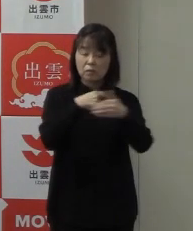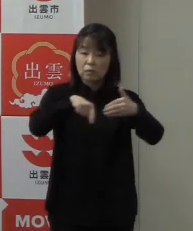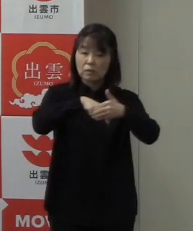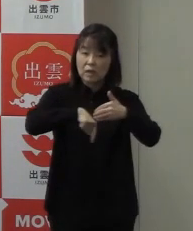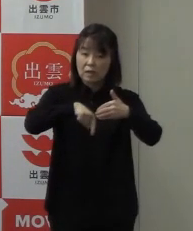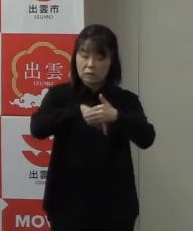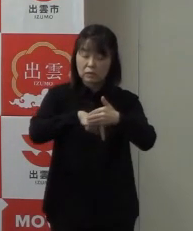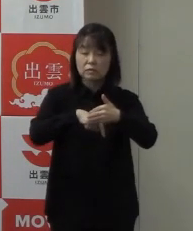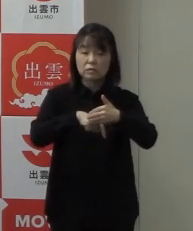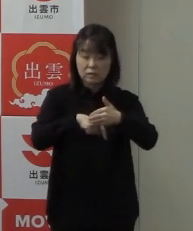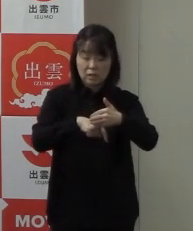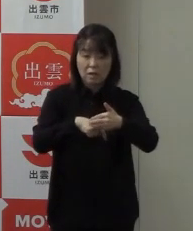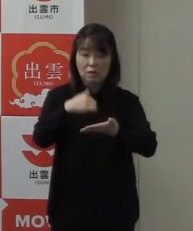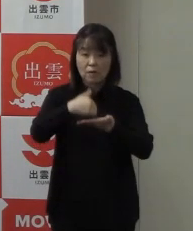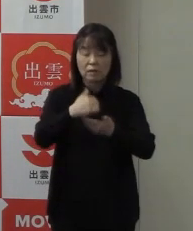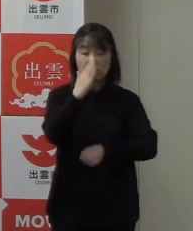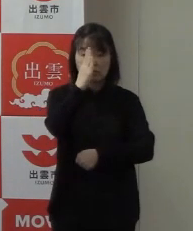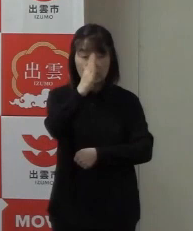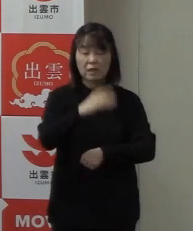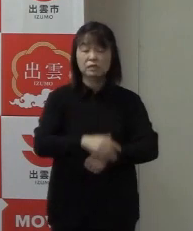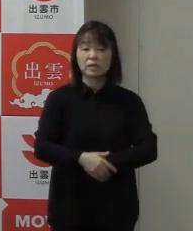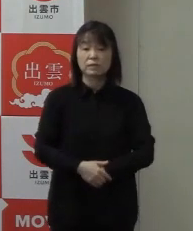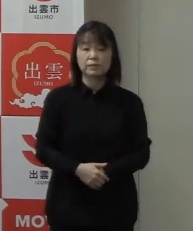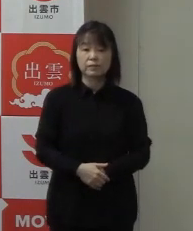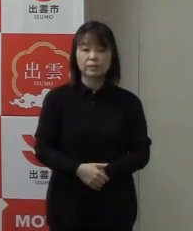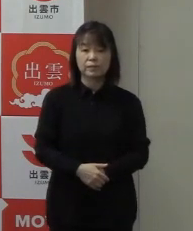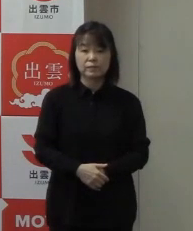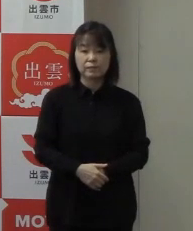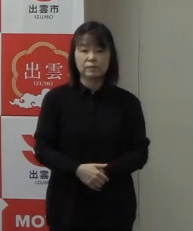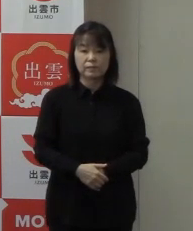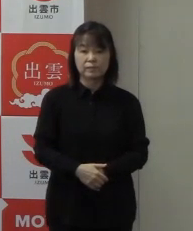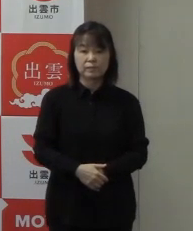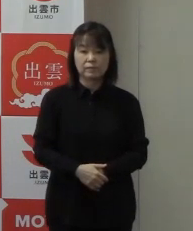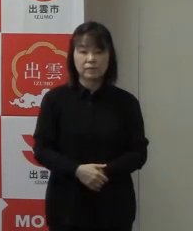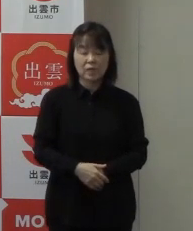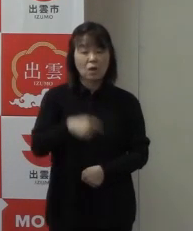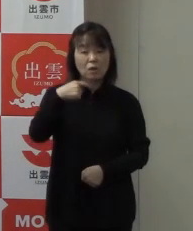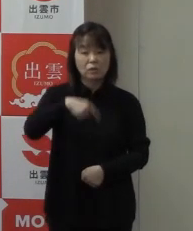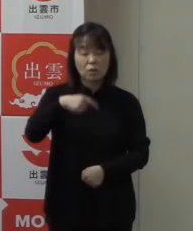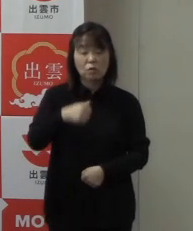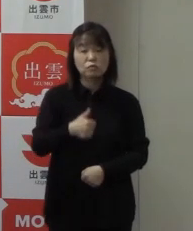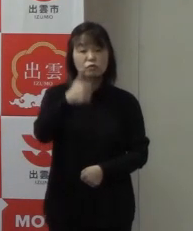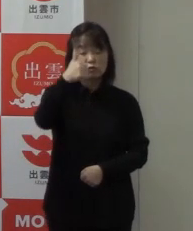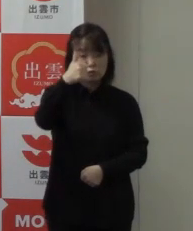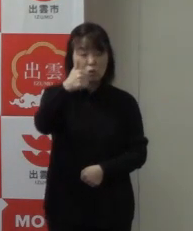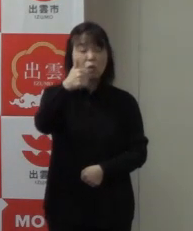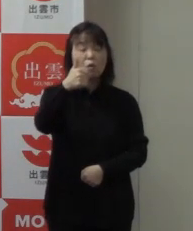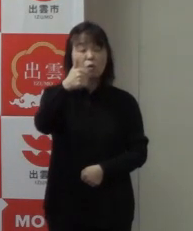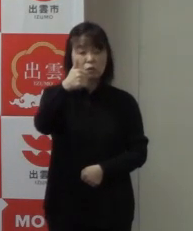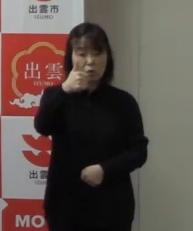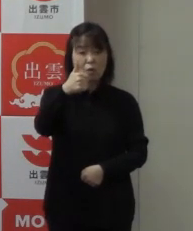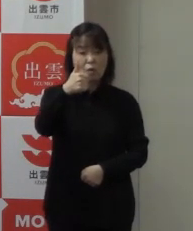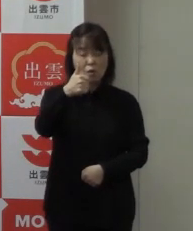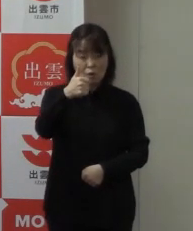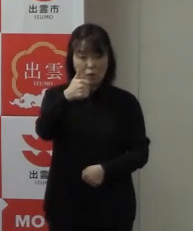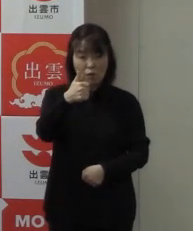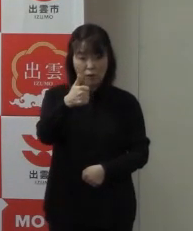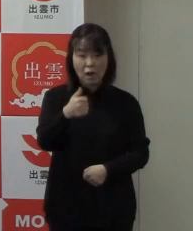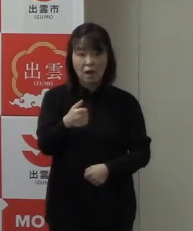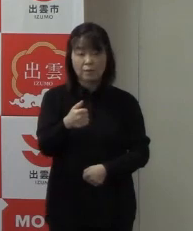があればお願いします。 まあ、私の考えというか、教育長も同席して